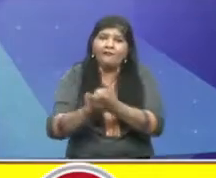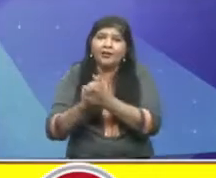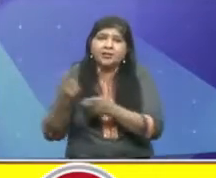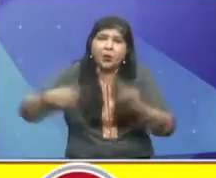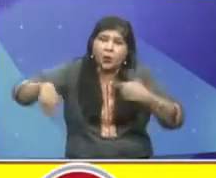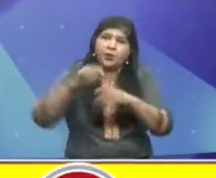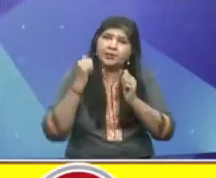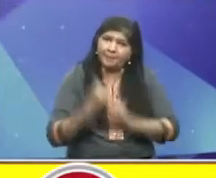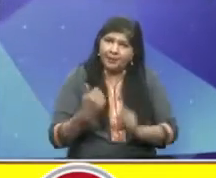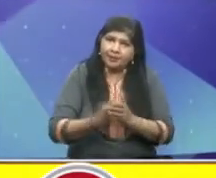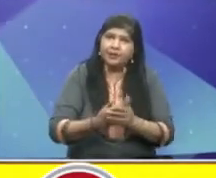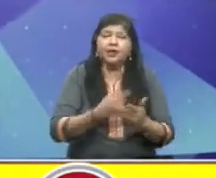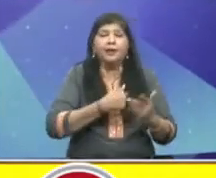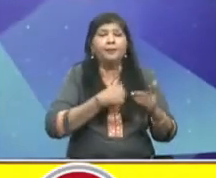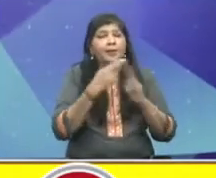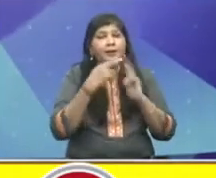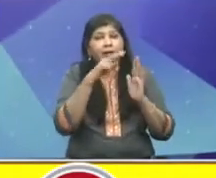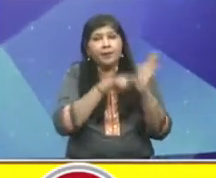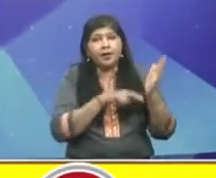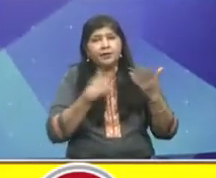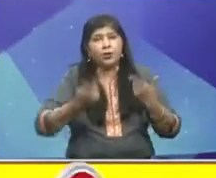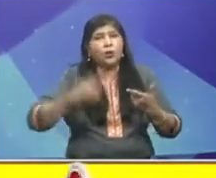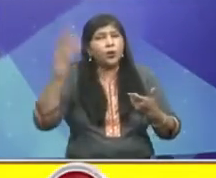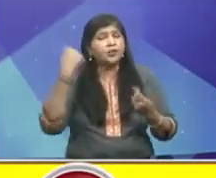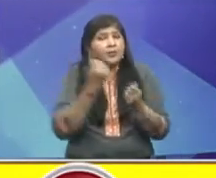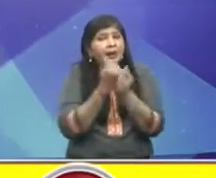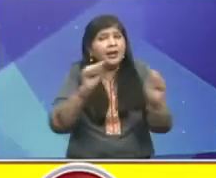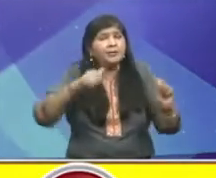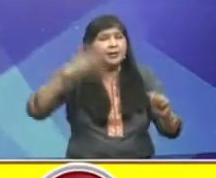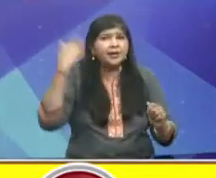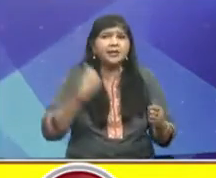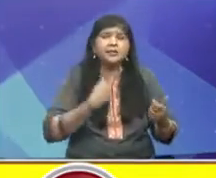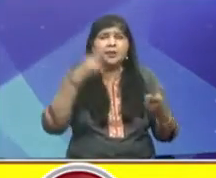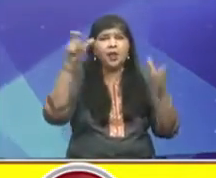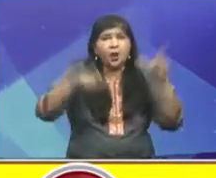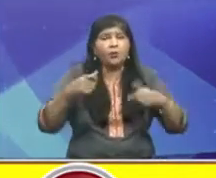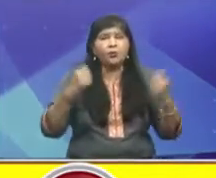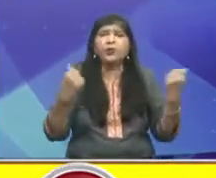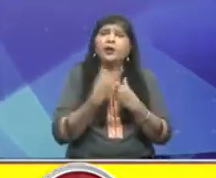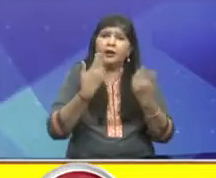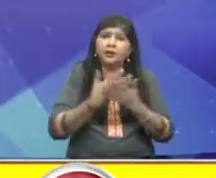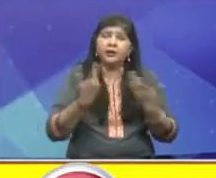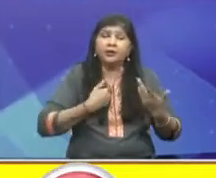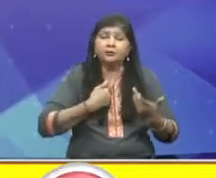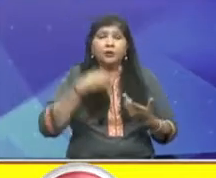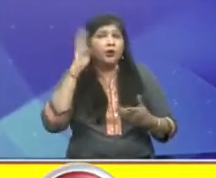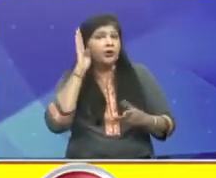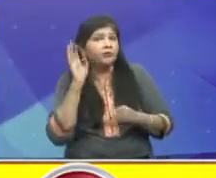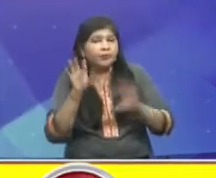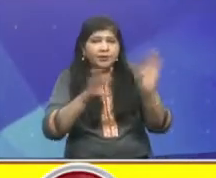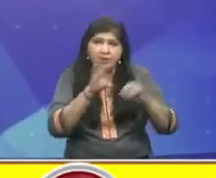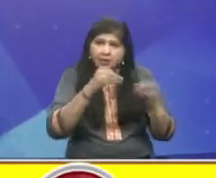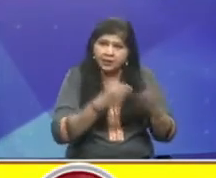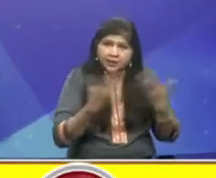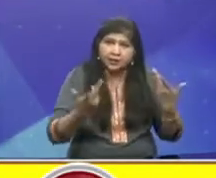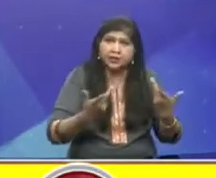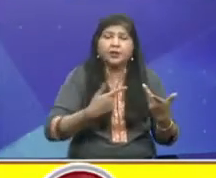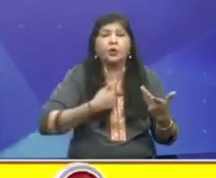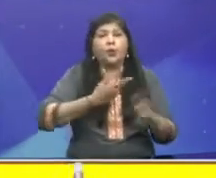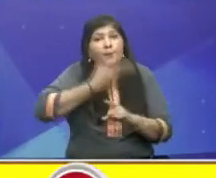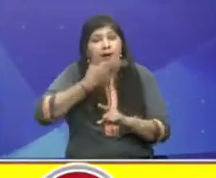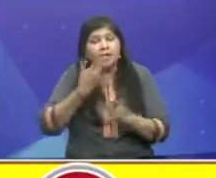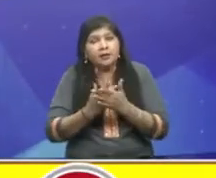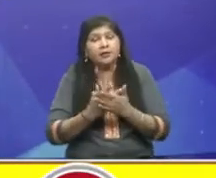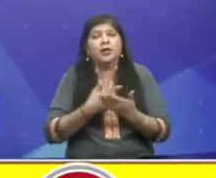और स्वाधीनता संग्राम के बारे में काफी कुछ जानने का, सीखने का लगातार प्रयास कर रहे